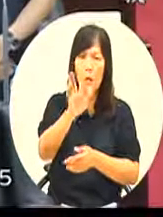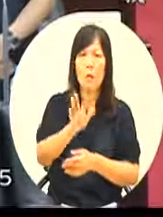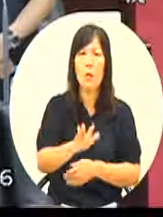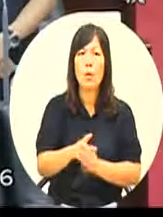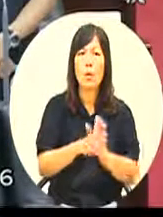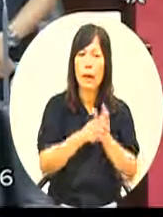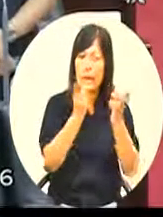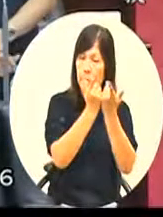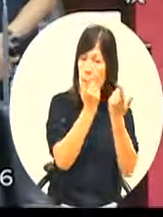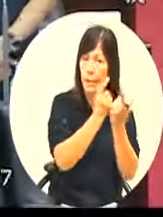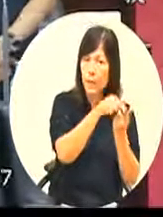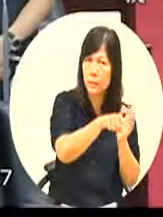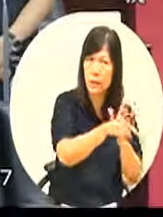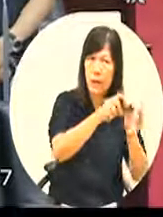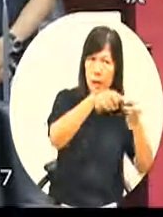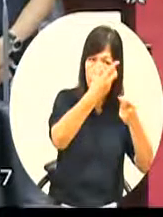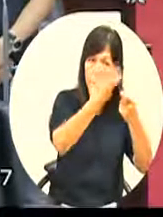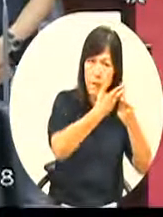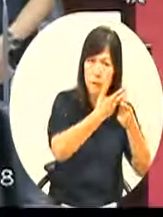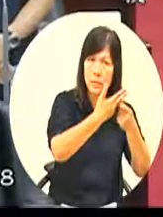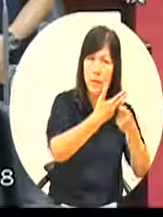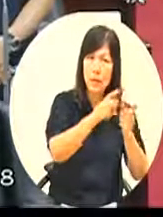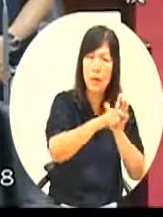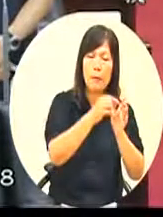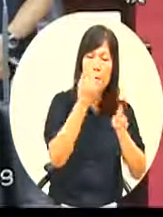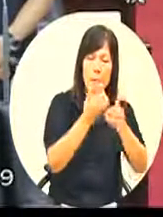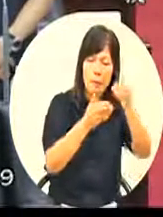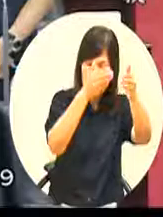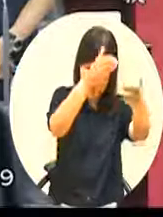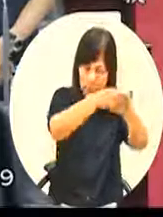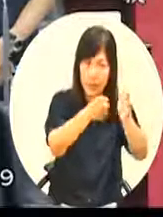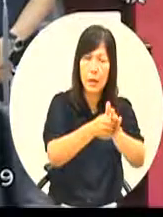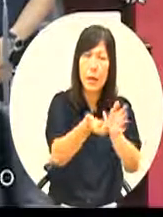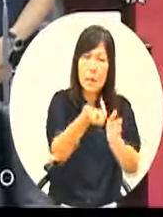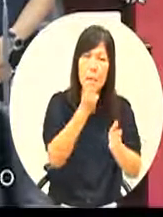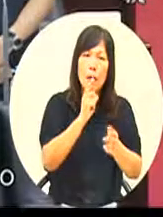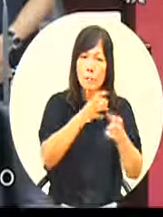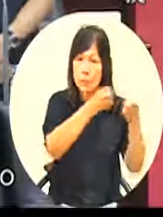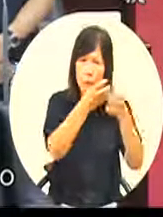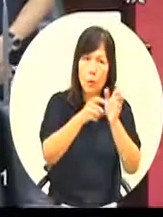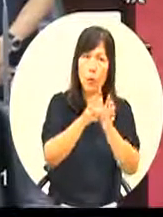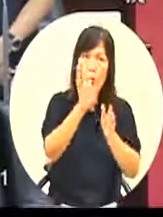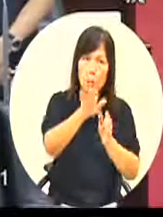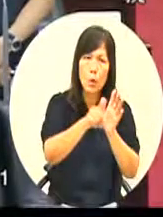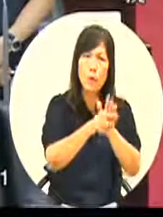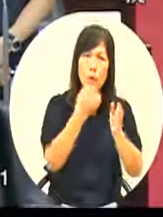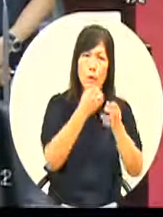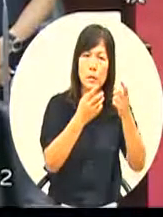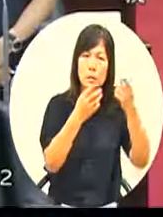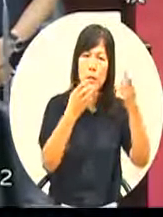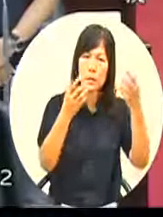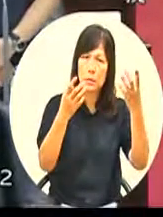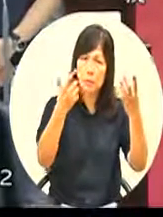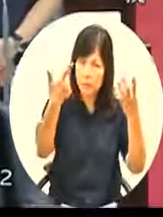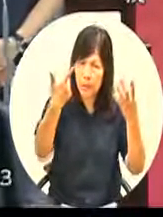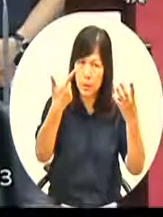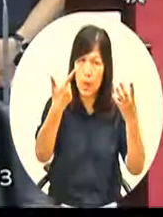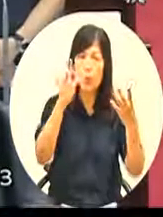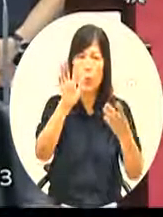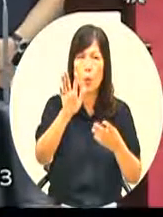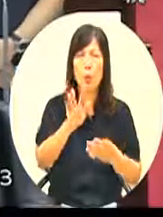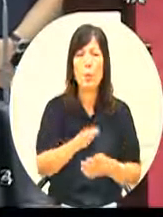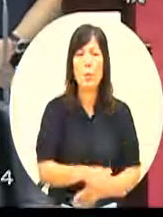在107年，他可能就可以达到我们刚刚一直在谈的所谓的4:6的比例哦。